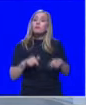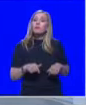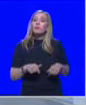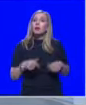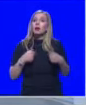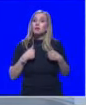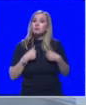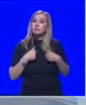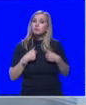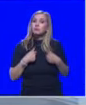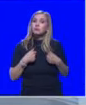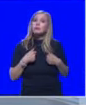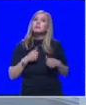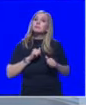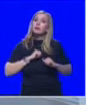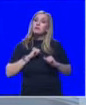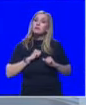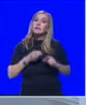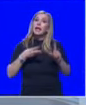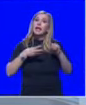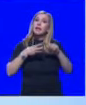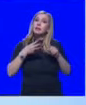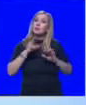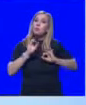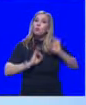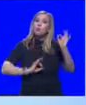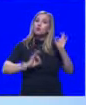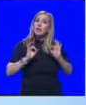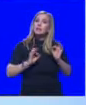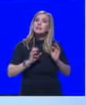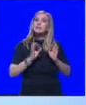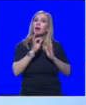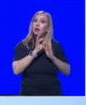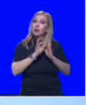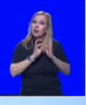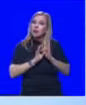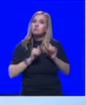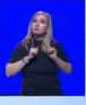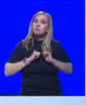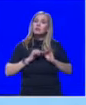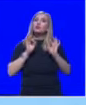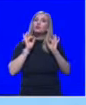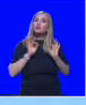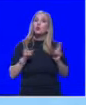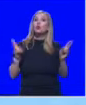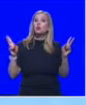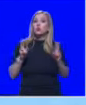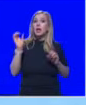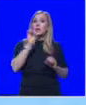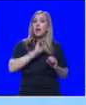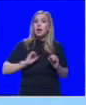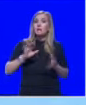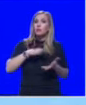правилна. Спазват се 3-процентния критерий, спазват се строгите ограничения за